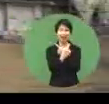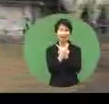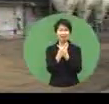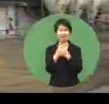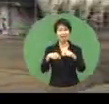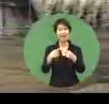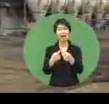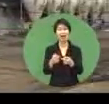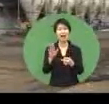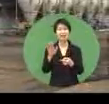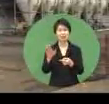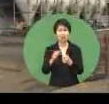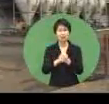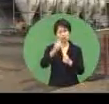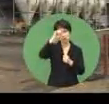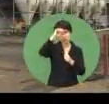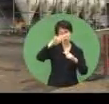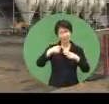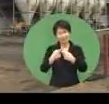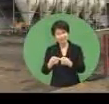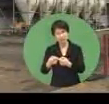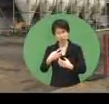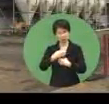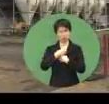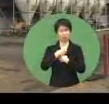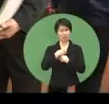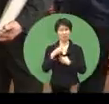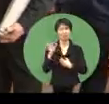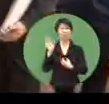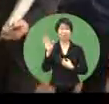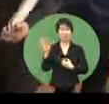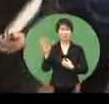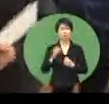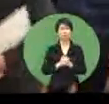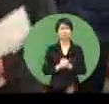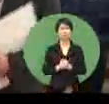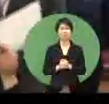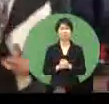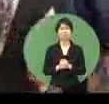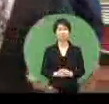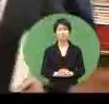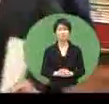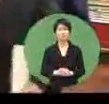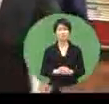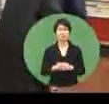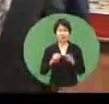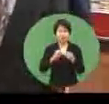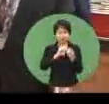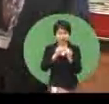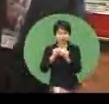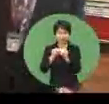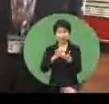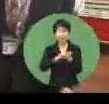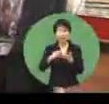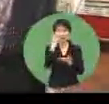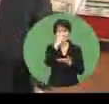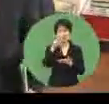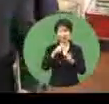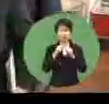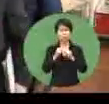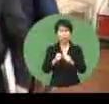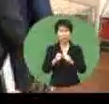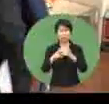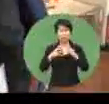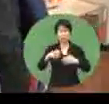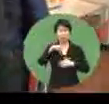ますよっていうことで、病気の侵入にはすごく気遣ってますね。 徹底した衛生管理を行っている